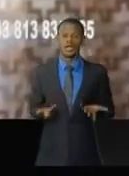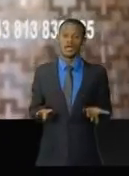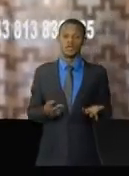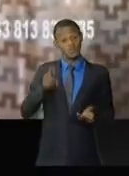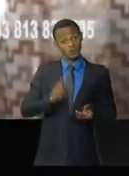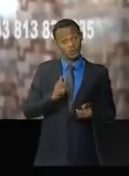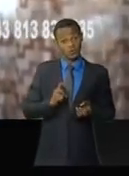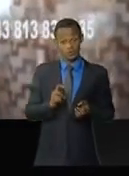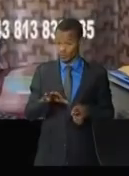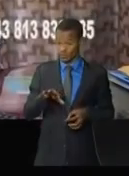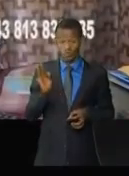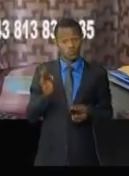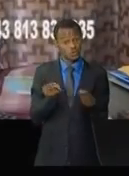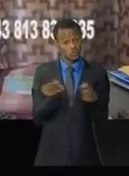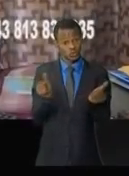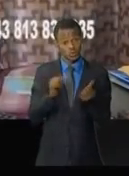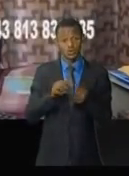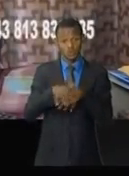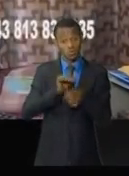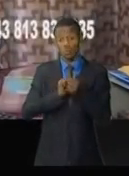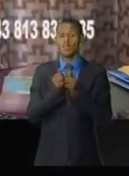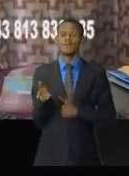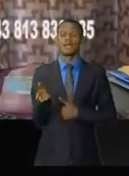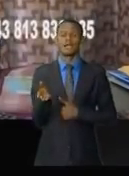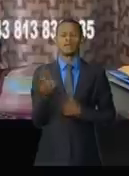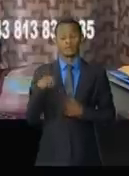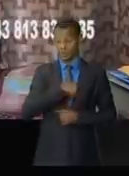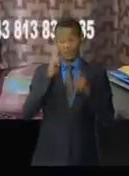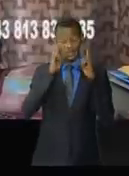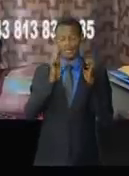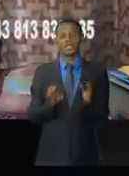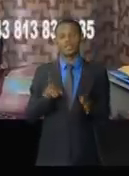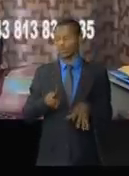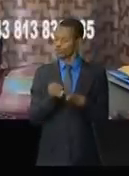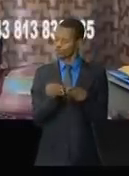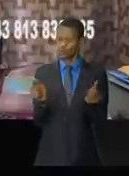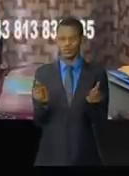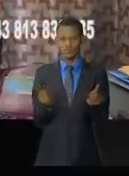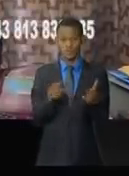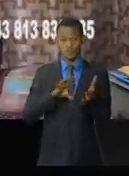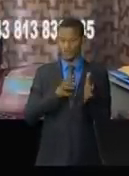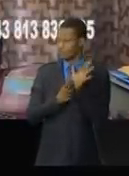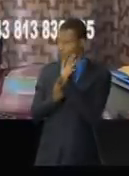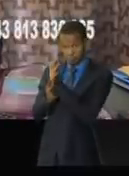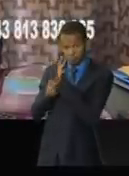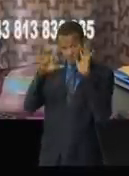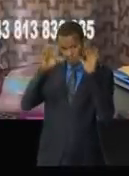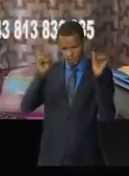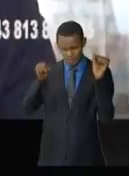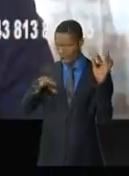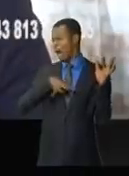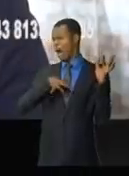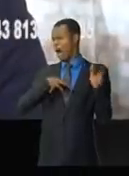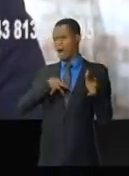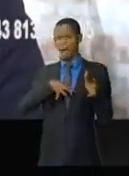qu'éducateurs, nous ne pouvons pas lâcher ces enfants. C'est pour cela que le chef de l'État, quand il a vu ça, il a réagi positivement. Il m'a confié une nouvelle mission, que c'est à partir